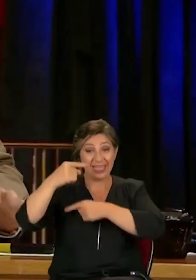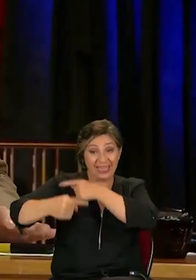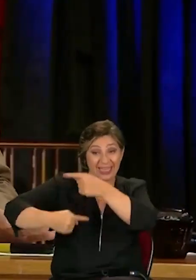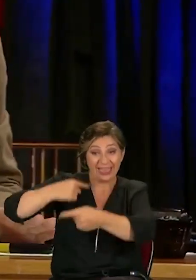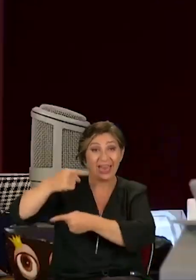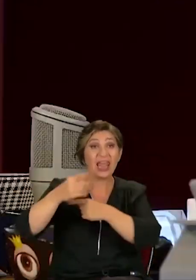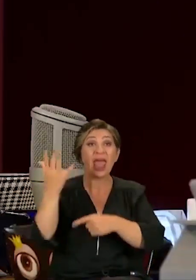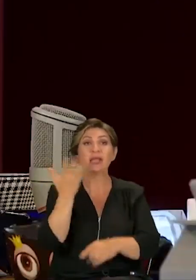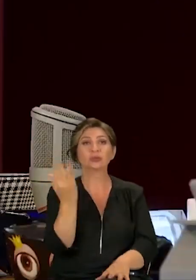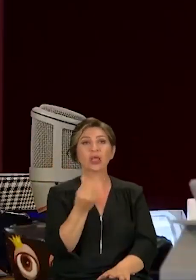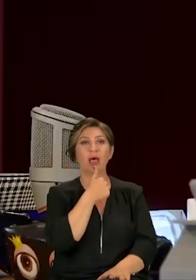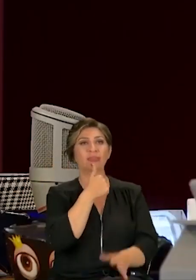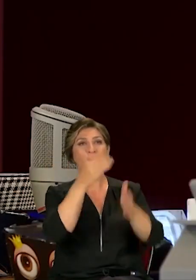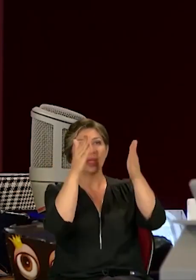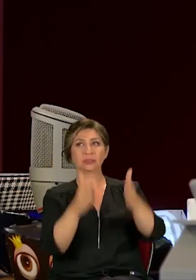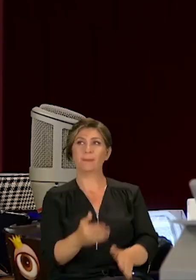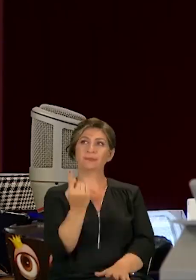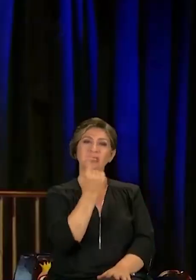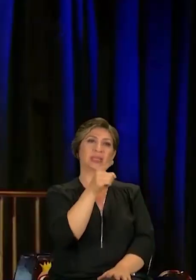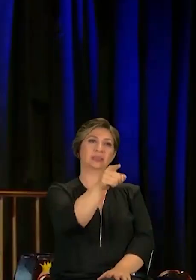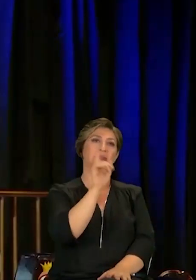ırkların en güzel adamlarından birisi.